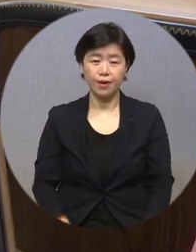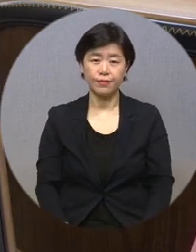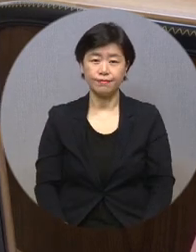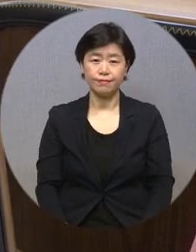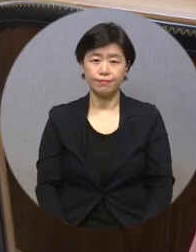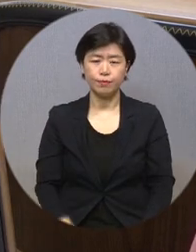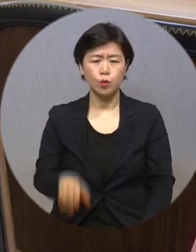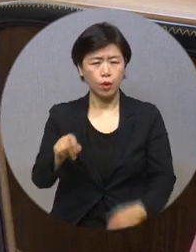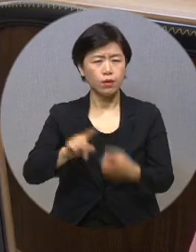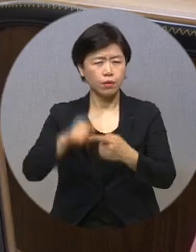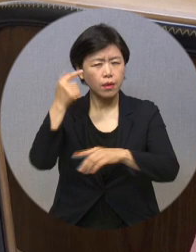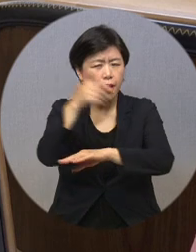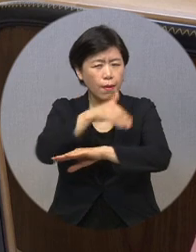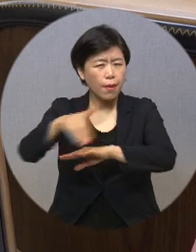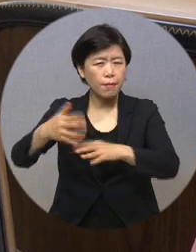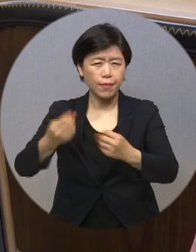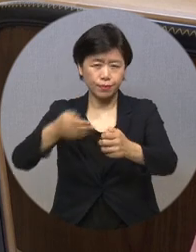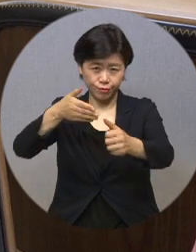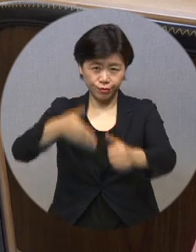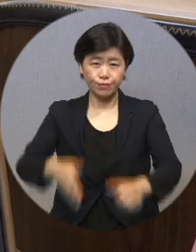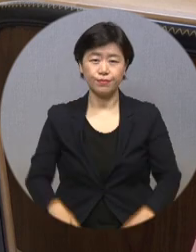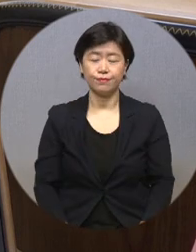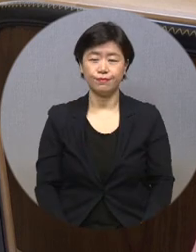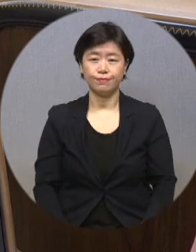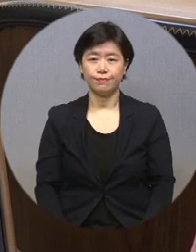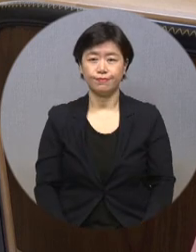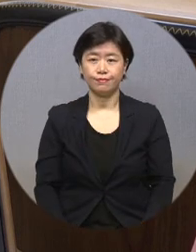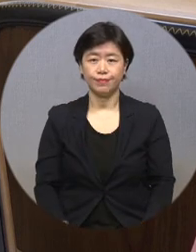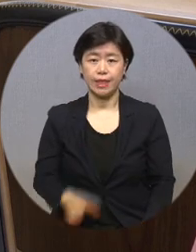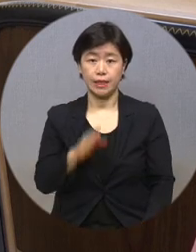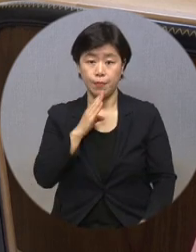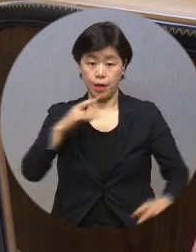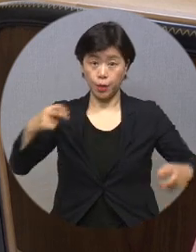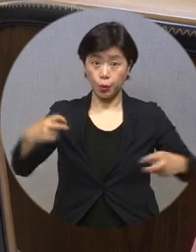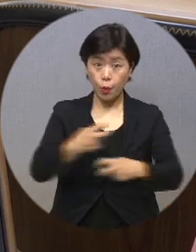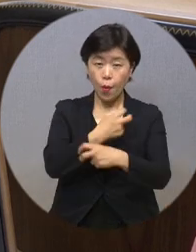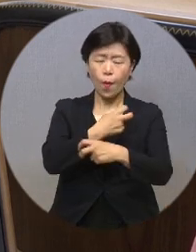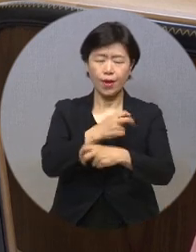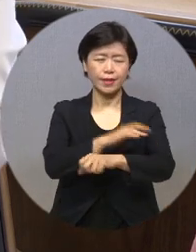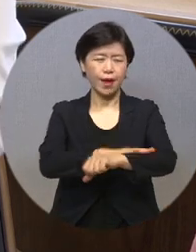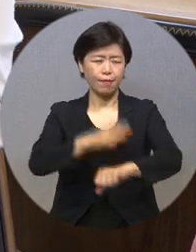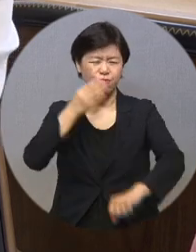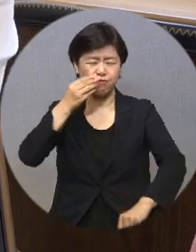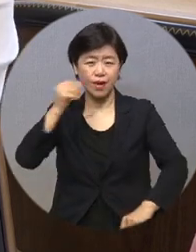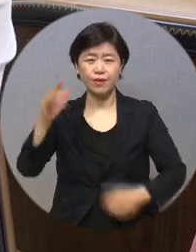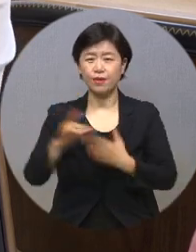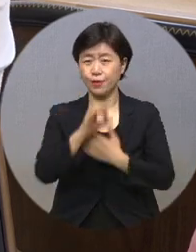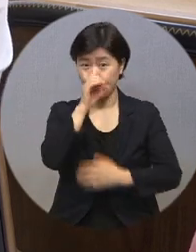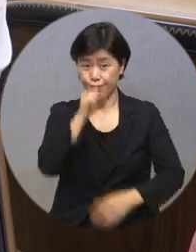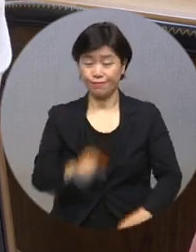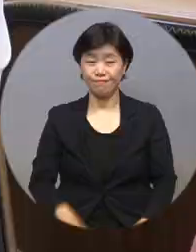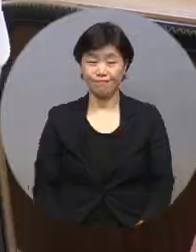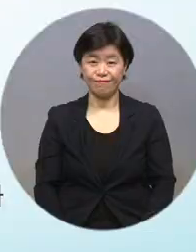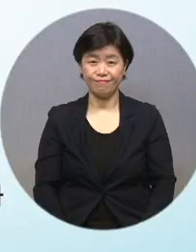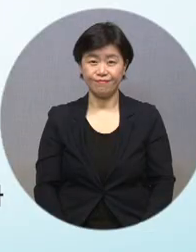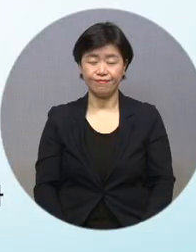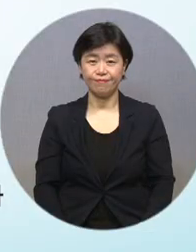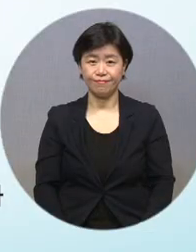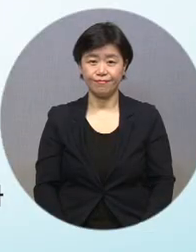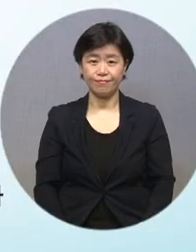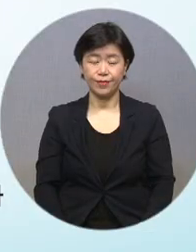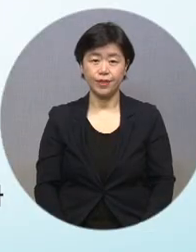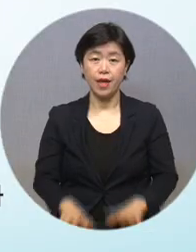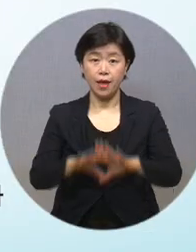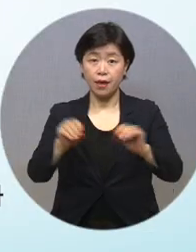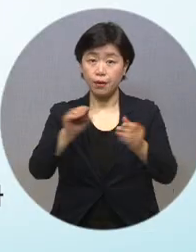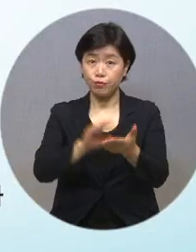있으니까 그런 거 많이 좀 해줬으면 좋겠어요. 뻥! 진짜 속시원 교통편. 해결해야